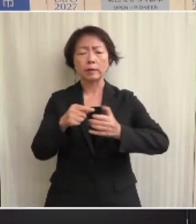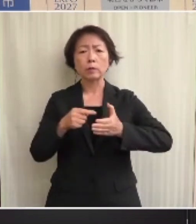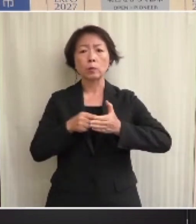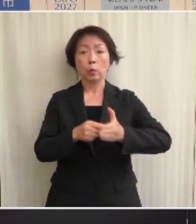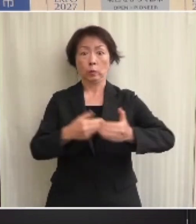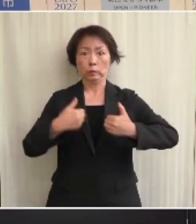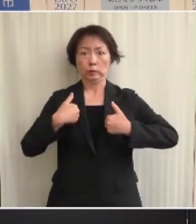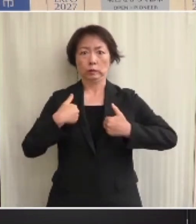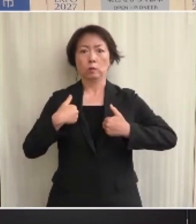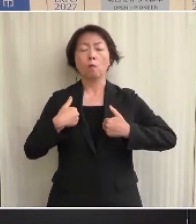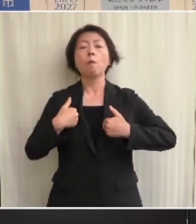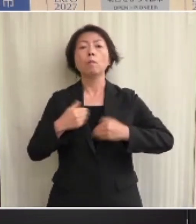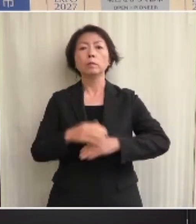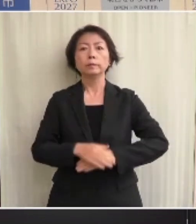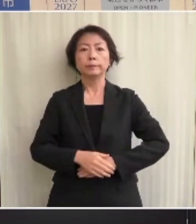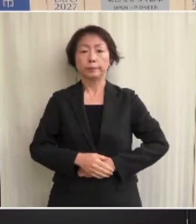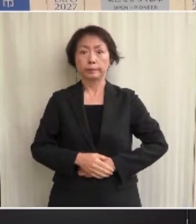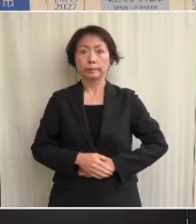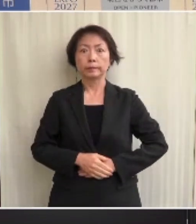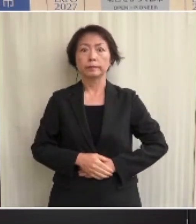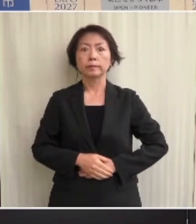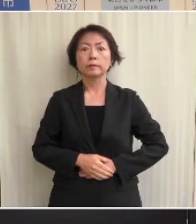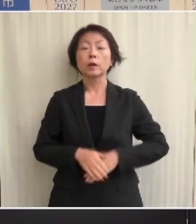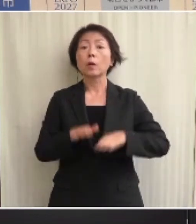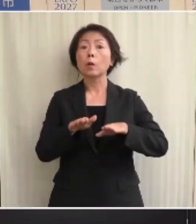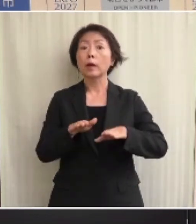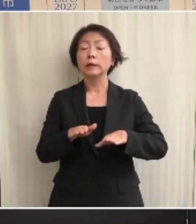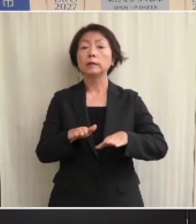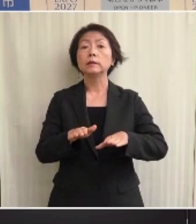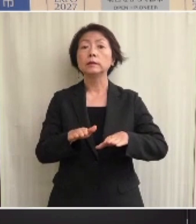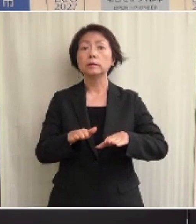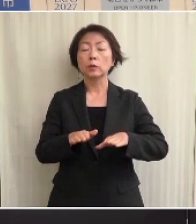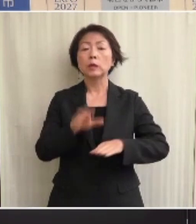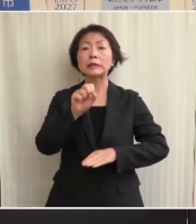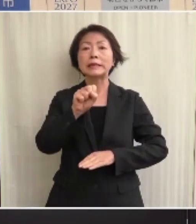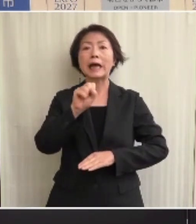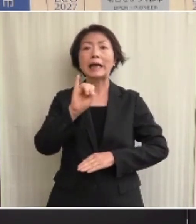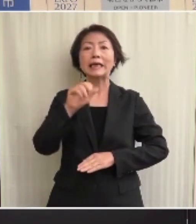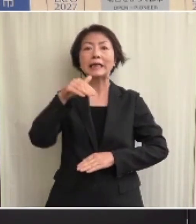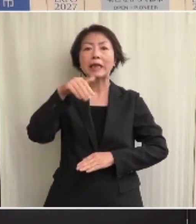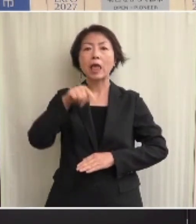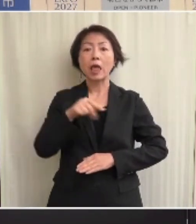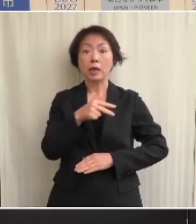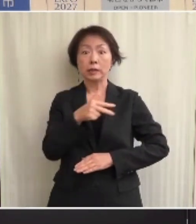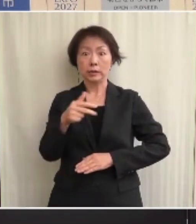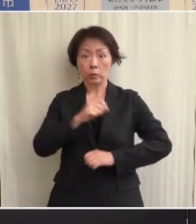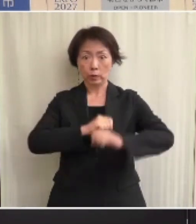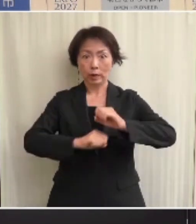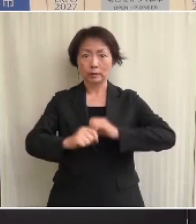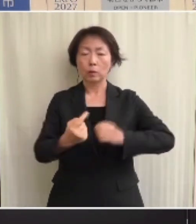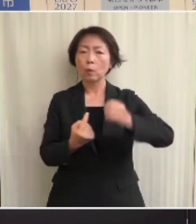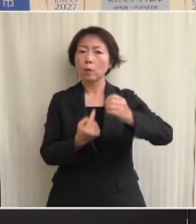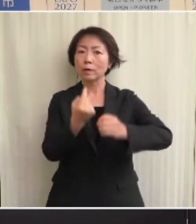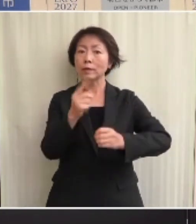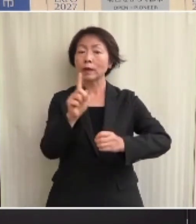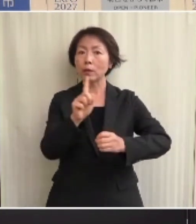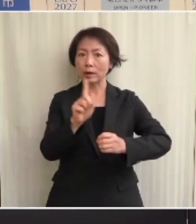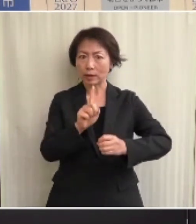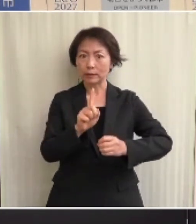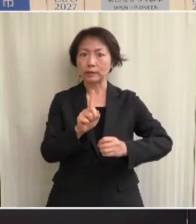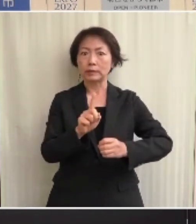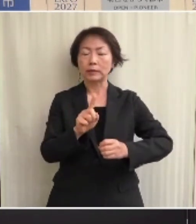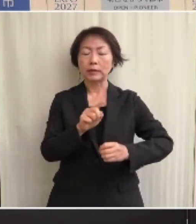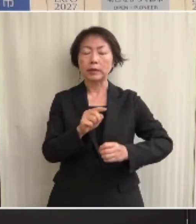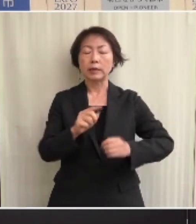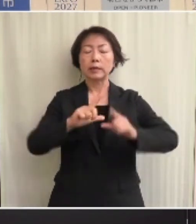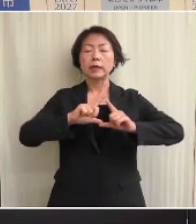ところです。で、この今回のこのサイネージの取り組みの発端はですね、